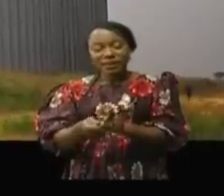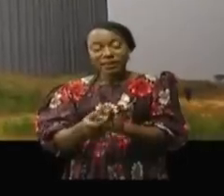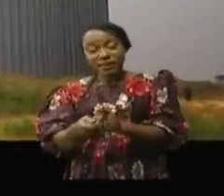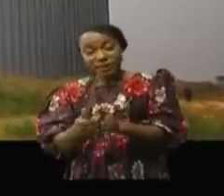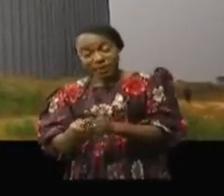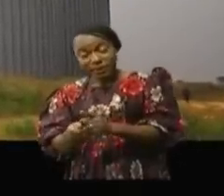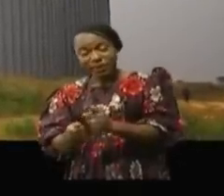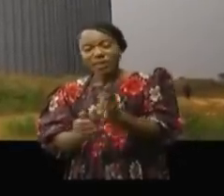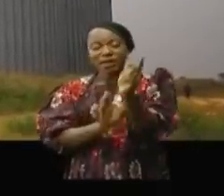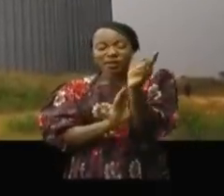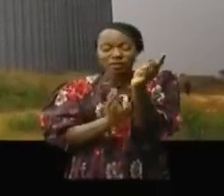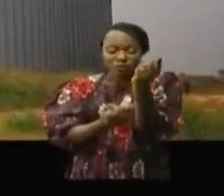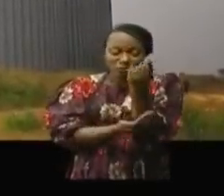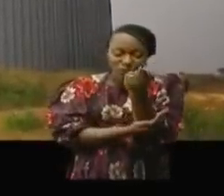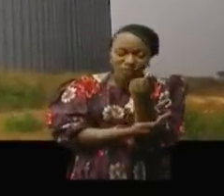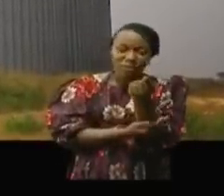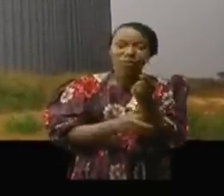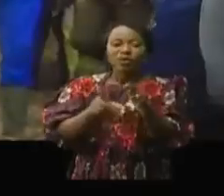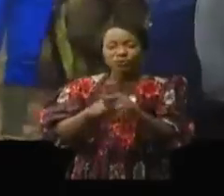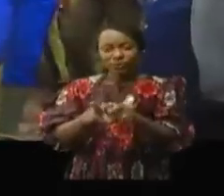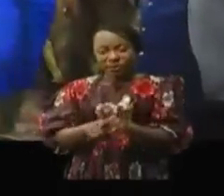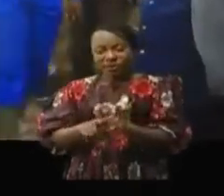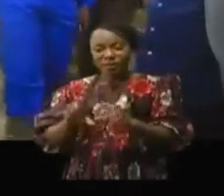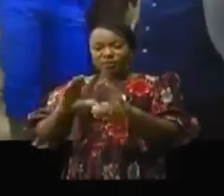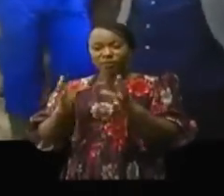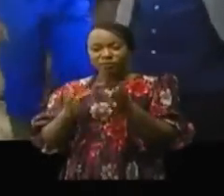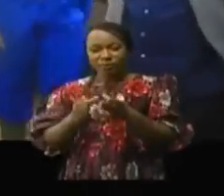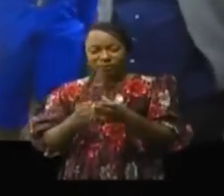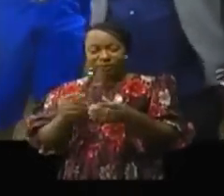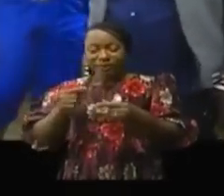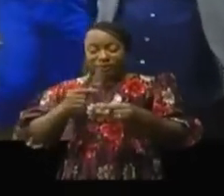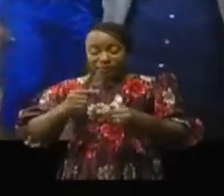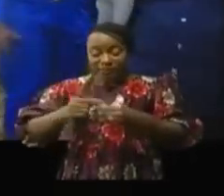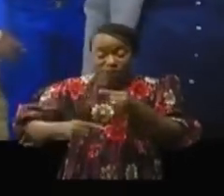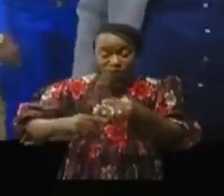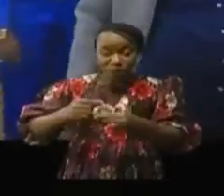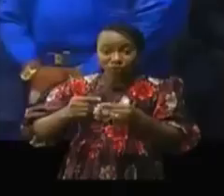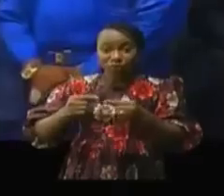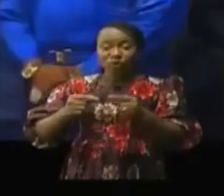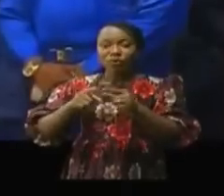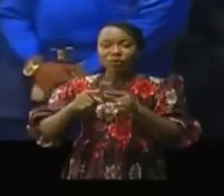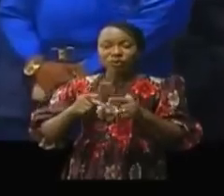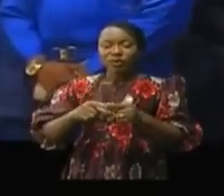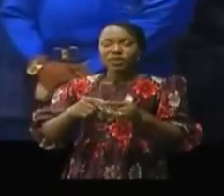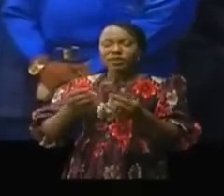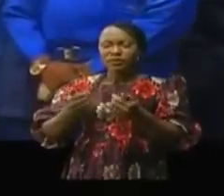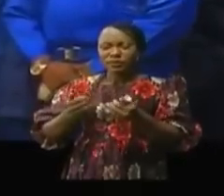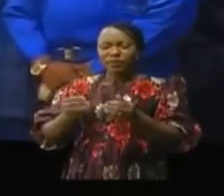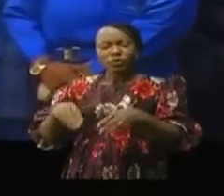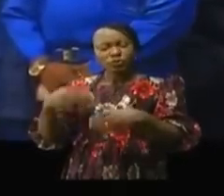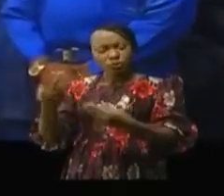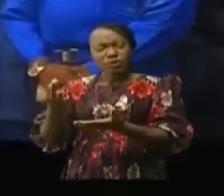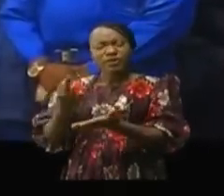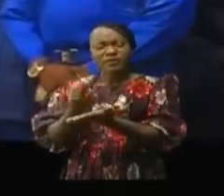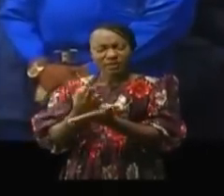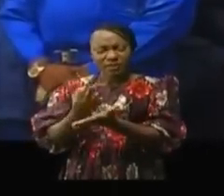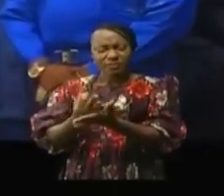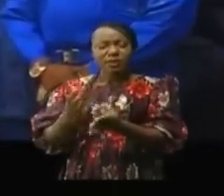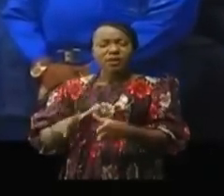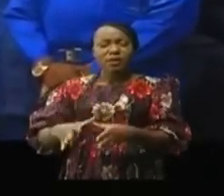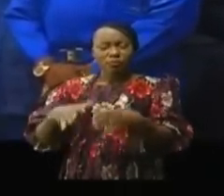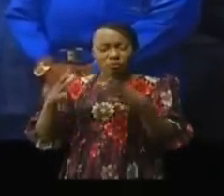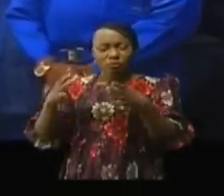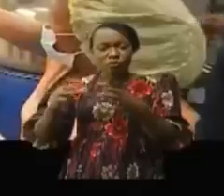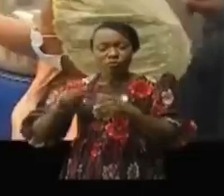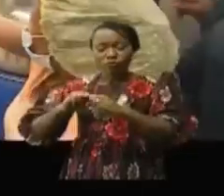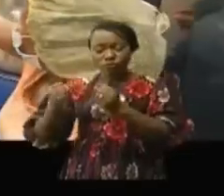rapidement. Les comités de gestion de cette institution demande au gouvernement d'injecter les moyens pour s'assurer non seulement de la